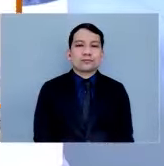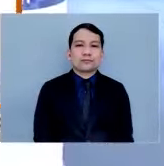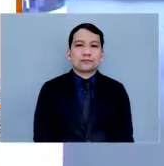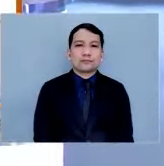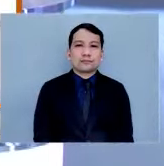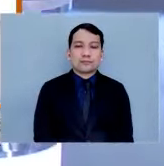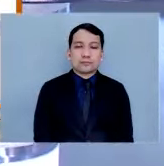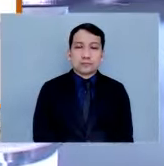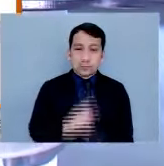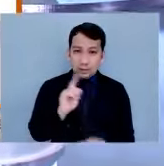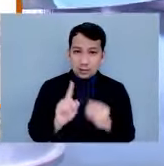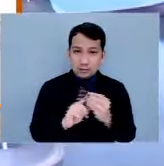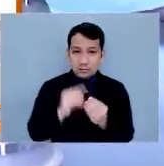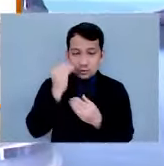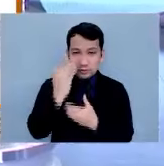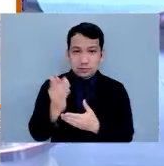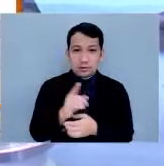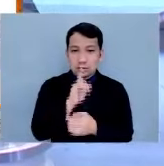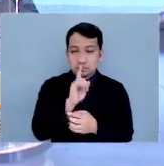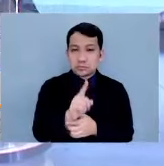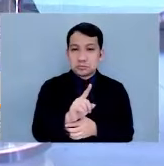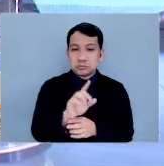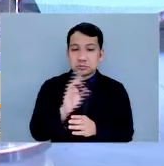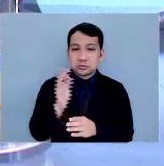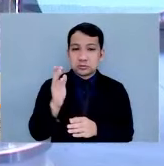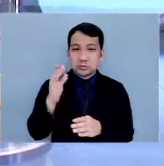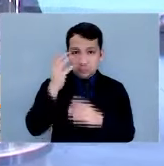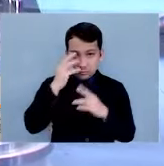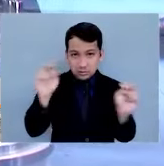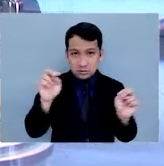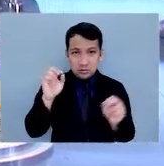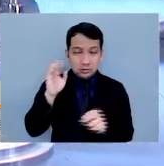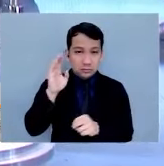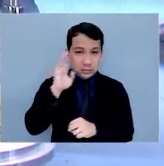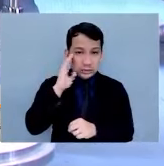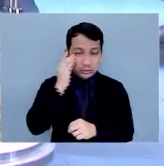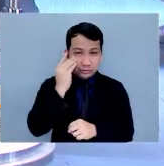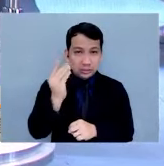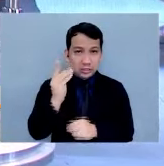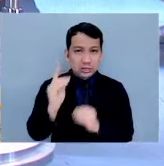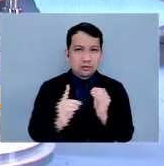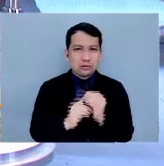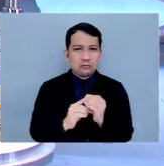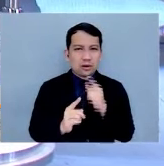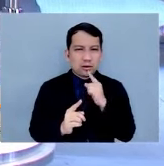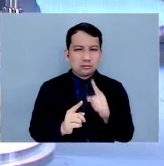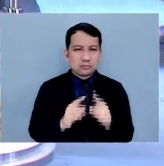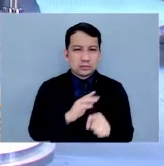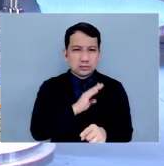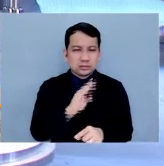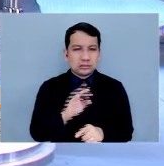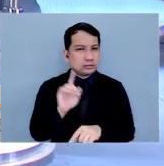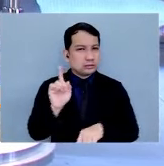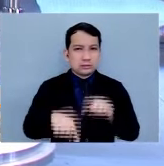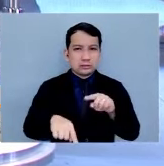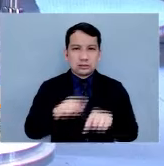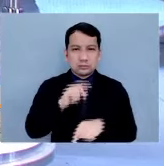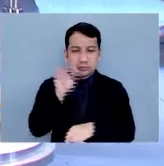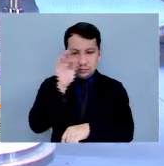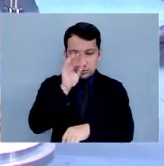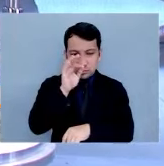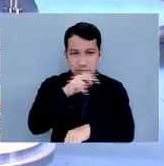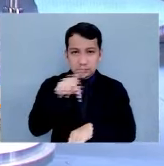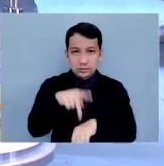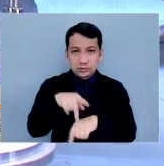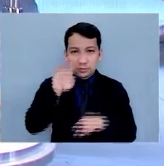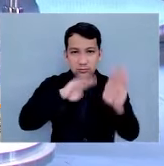Bongbong Marcos sa patutsada ni Davao City Mayor Baste Duterte. Pero nanindigan ng Pangulo na hindi lang Pilipinas ang namomorblema sa mahal